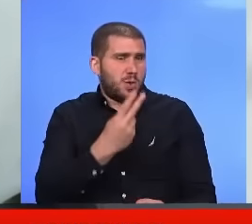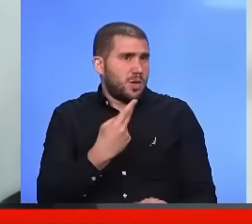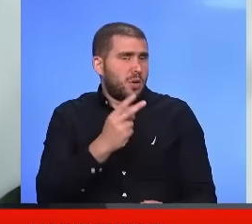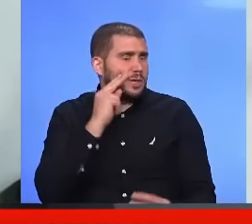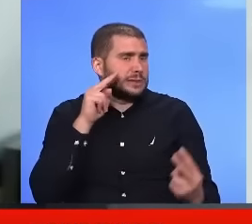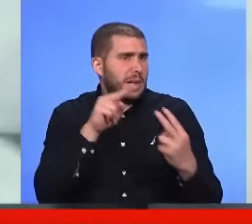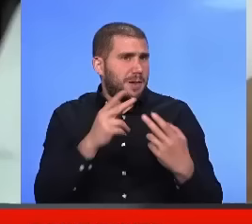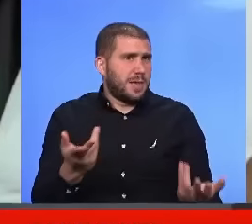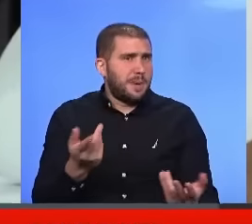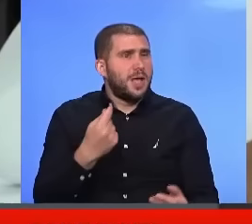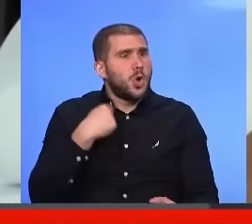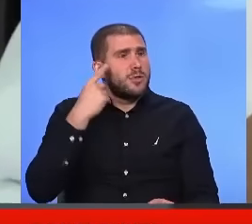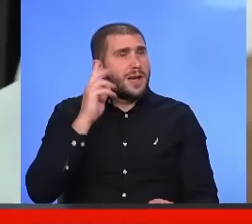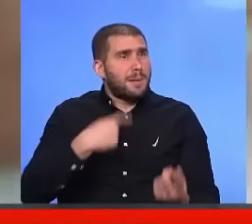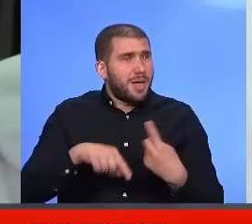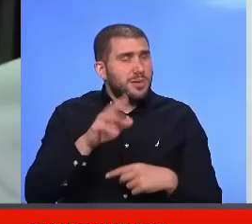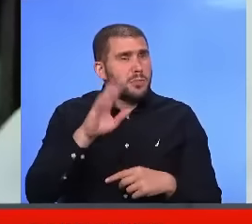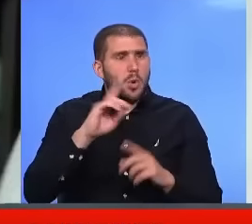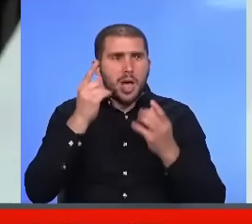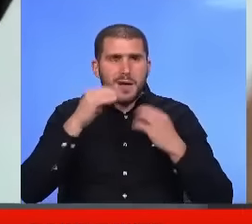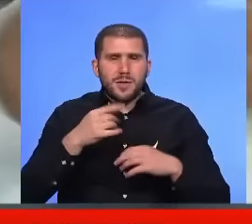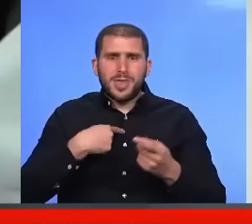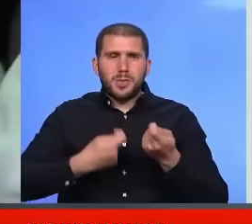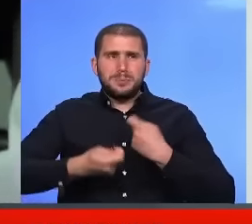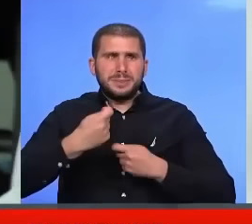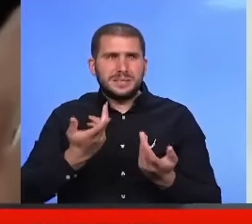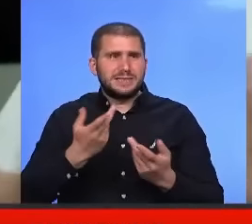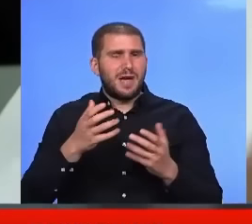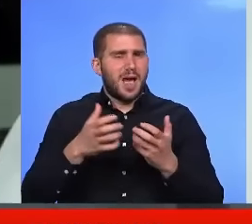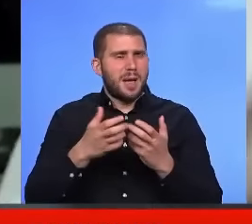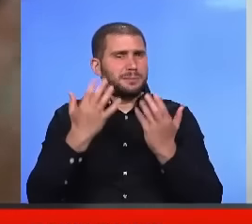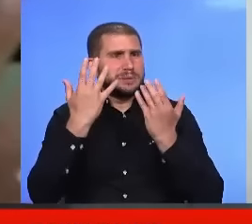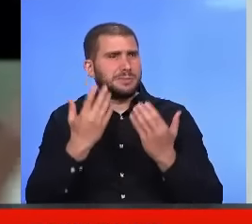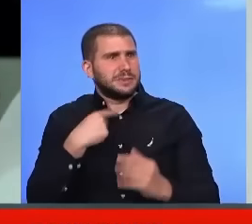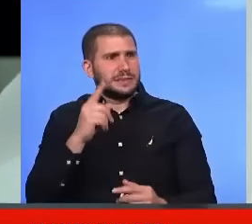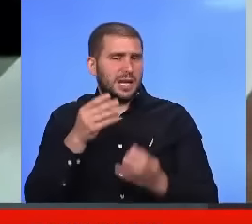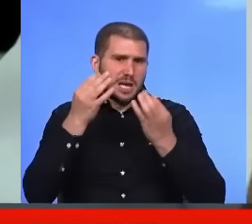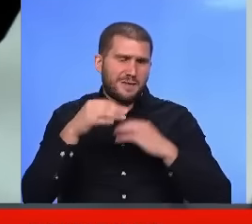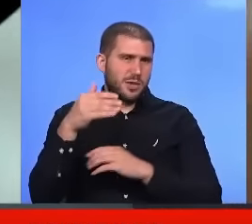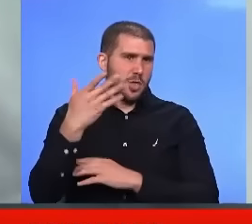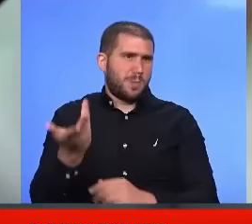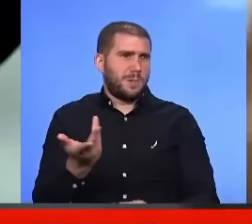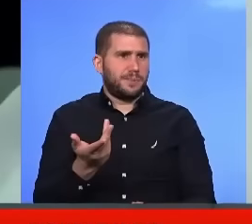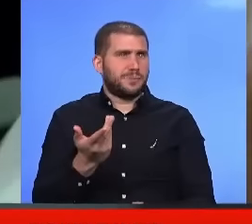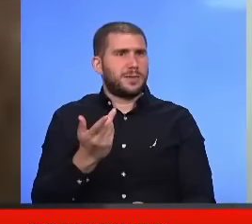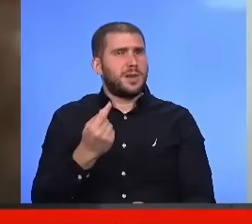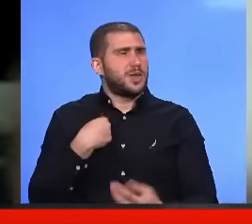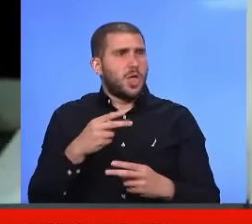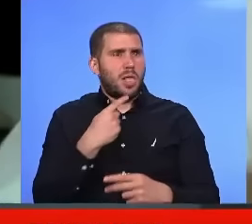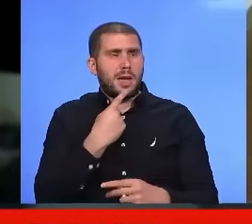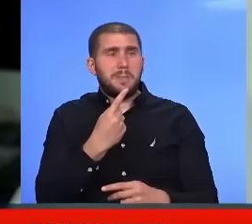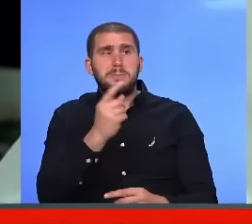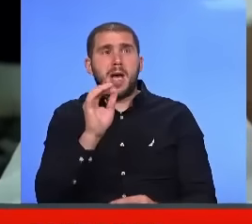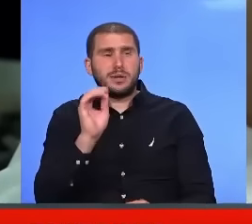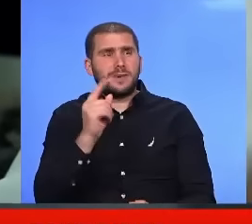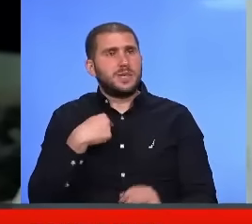להם בעיניים. אני חושב שגם לנו, כל הכבוד שאנחנו ביזנס והעם של מספרים, צריך שיהיה כבוד לאומי. אני לא יכול להגיד לך ב-100%,